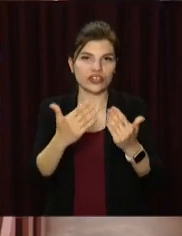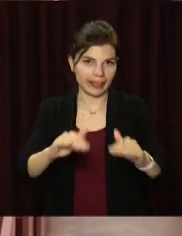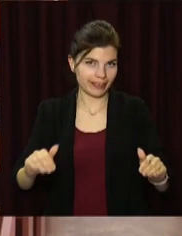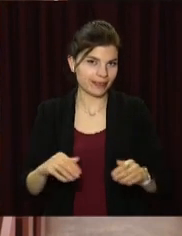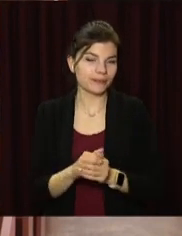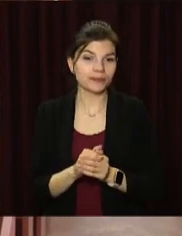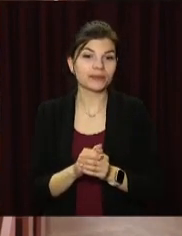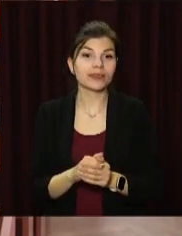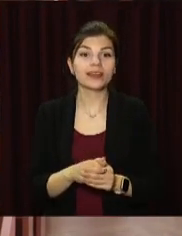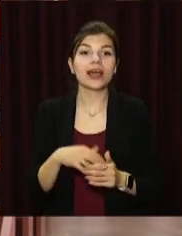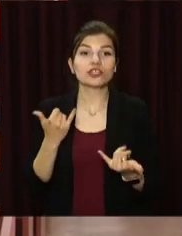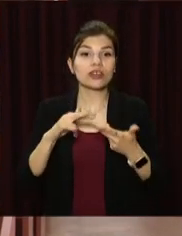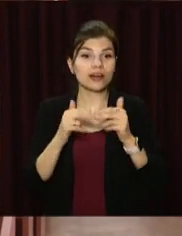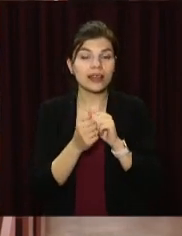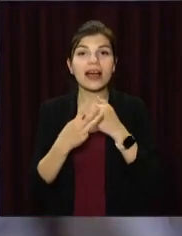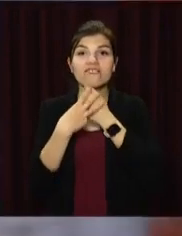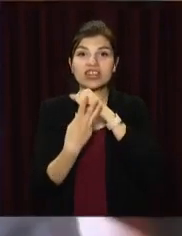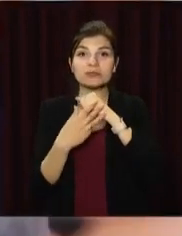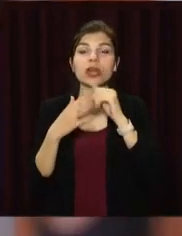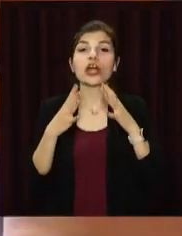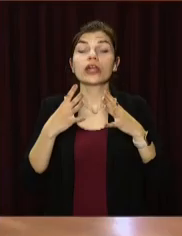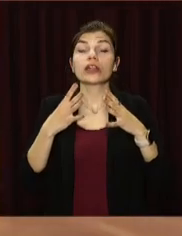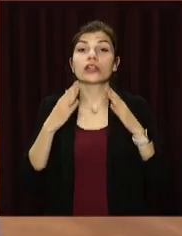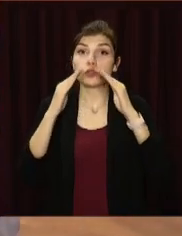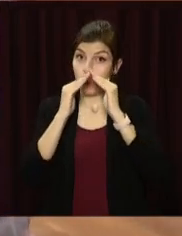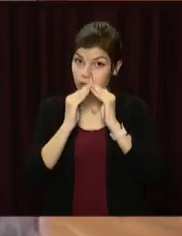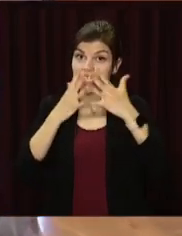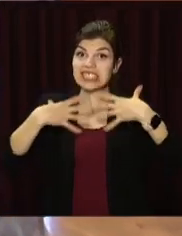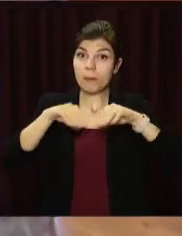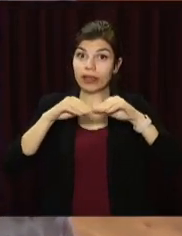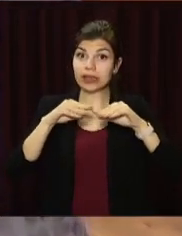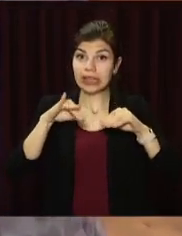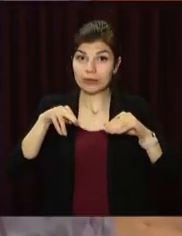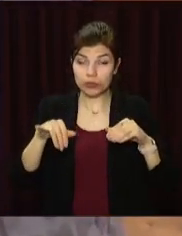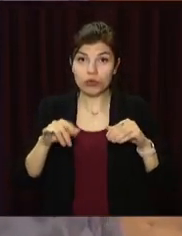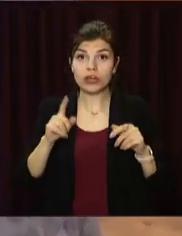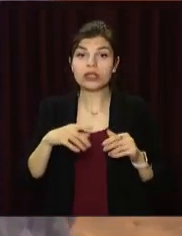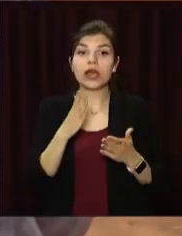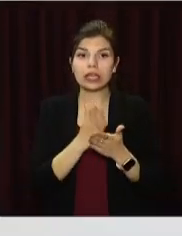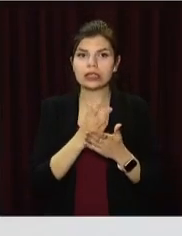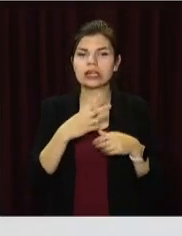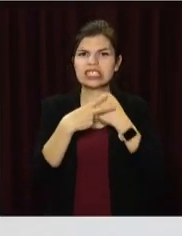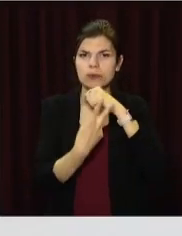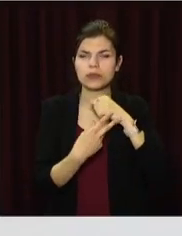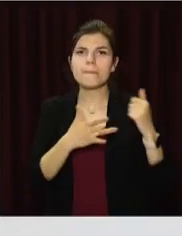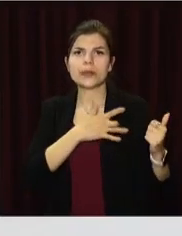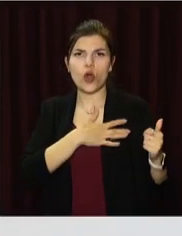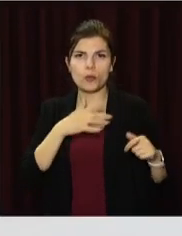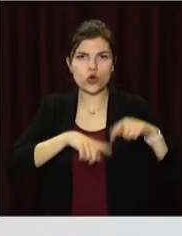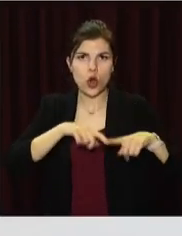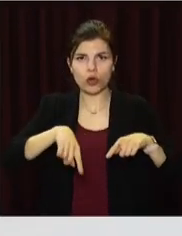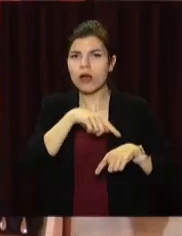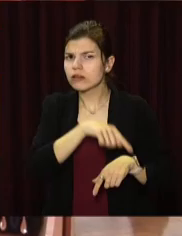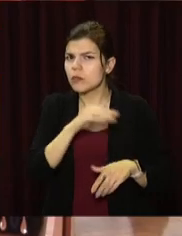На сьогодні у Кам'янському 18 дитячих будинків сімейного типу та 17 прийомних родин. Там виховують майже